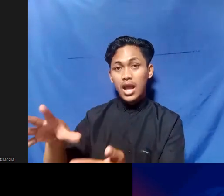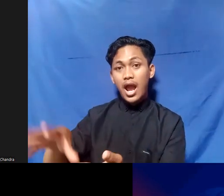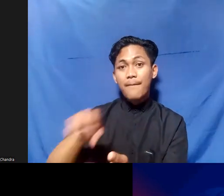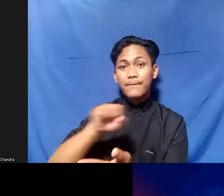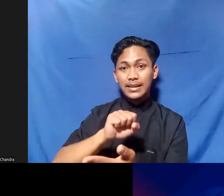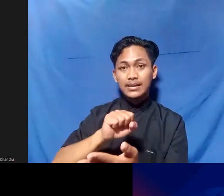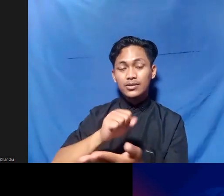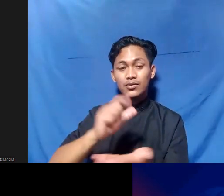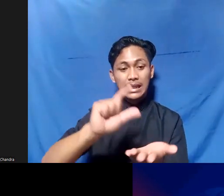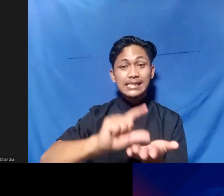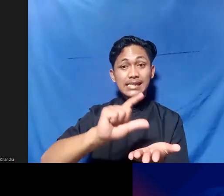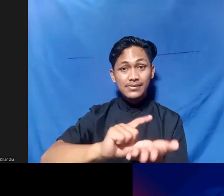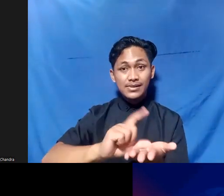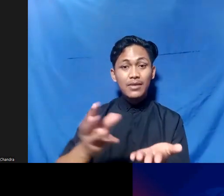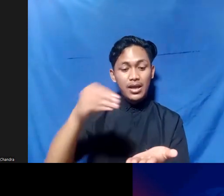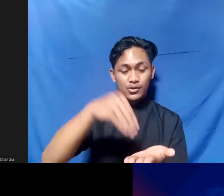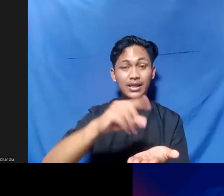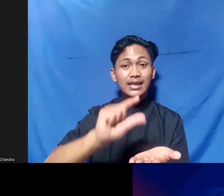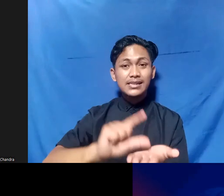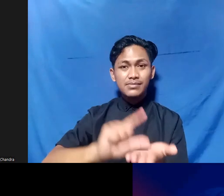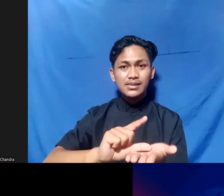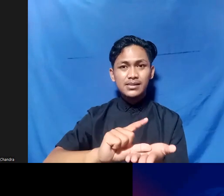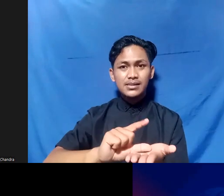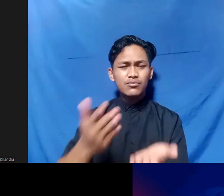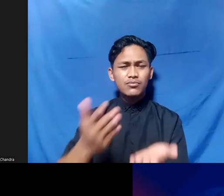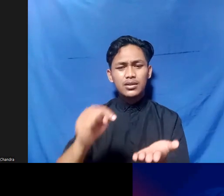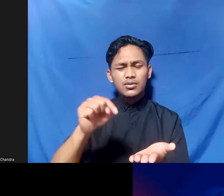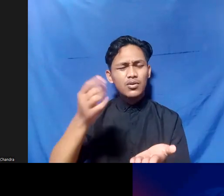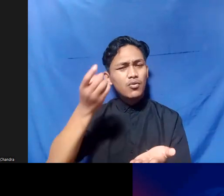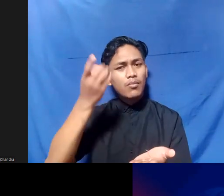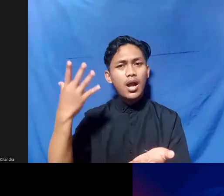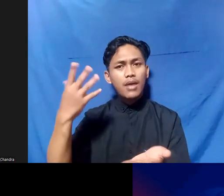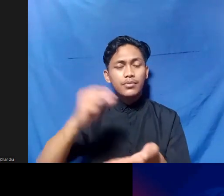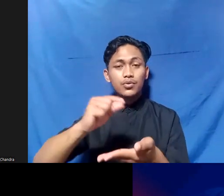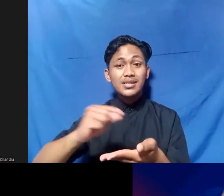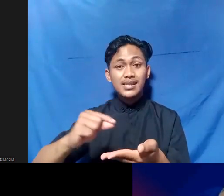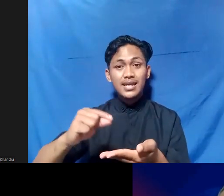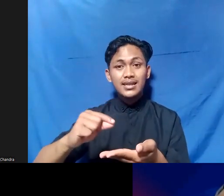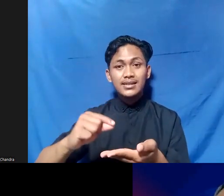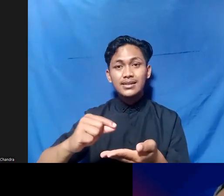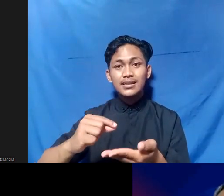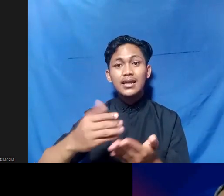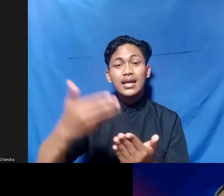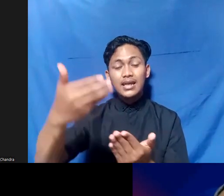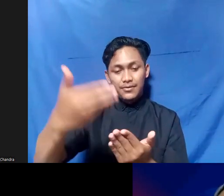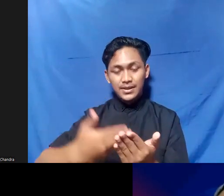kita ada kemungkinan lupa menulisnya di daftar pustaka yang disebut plagiasi disebut plugis